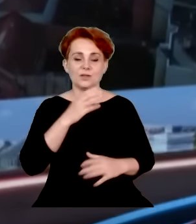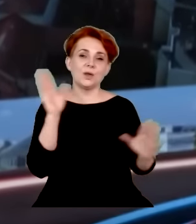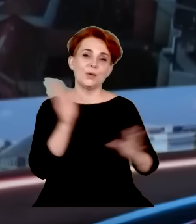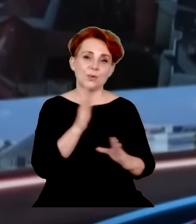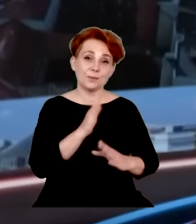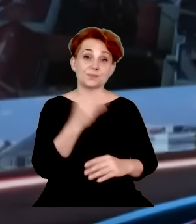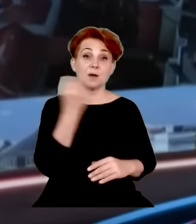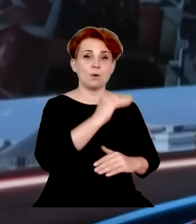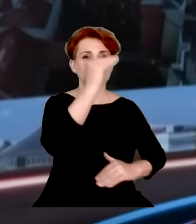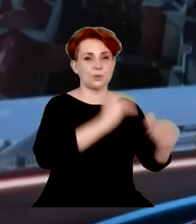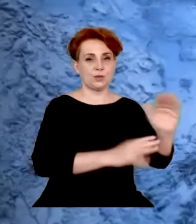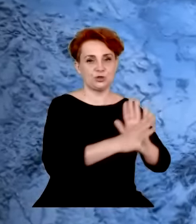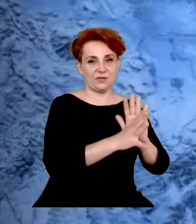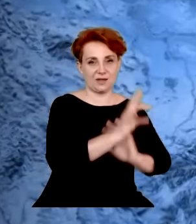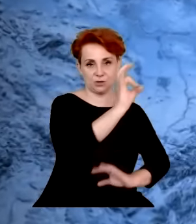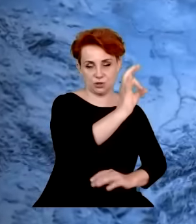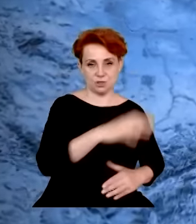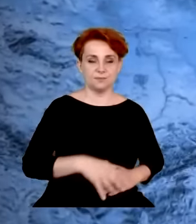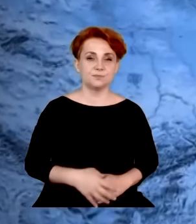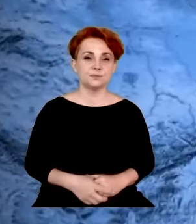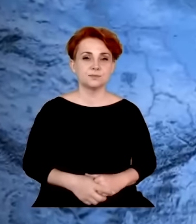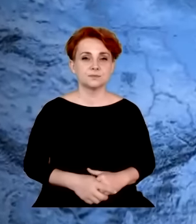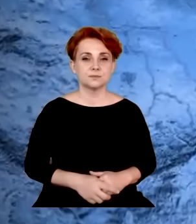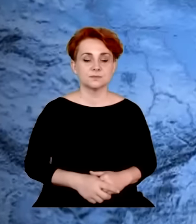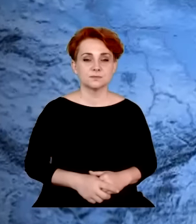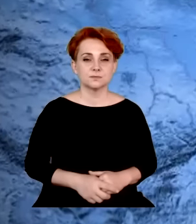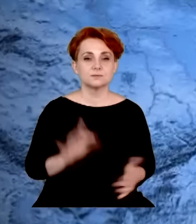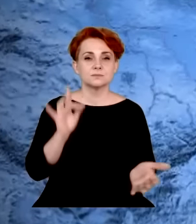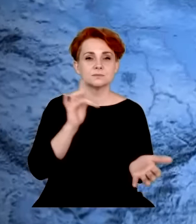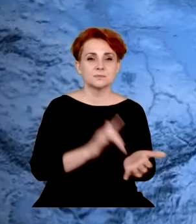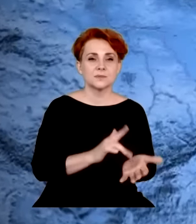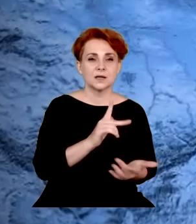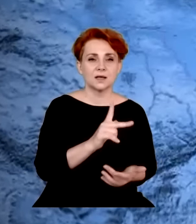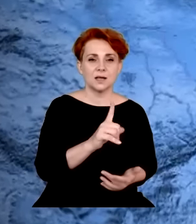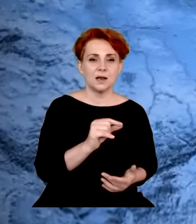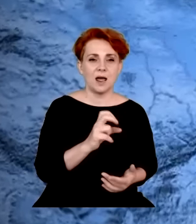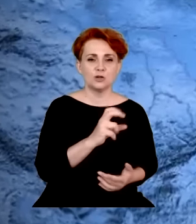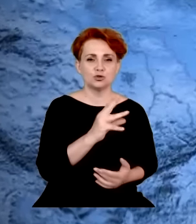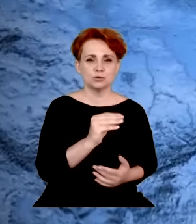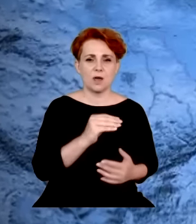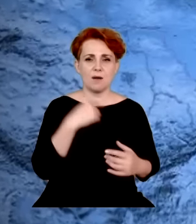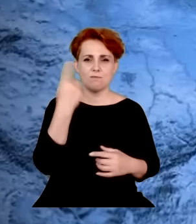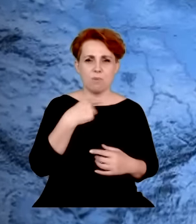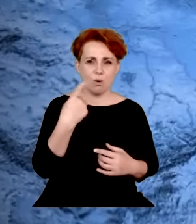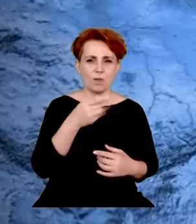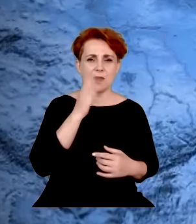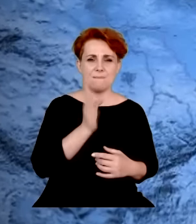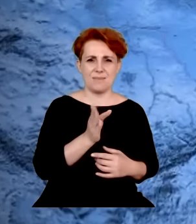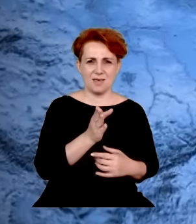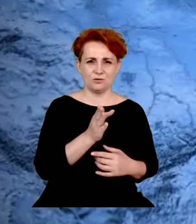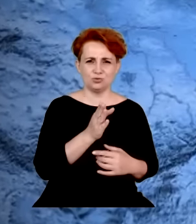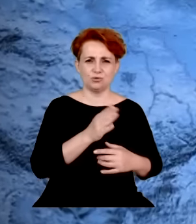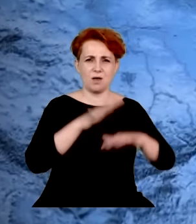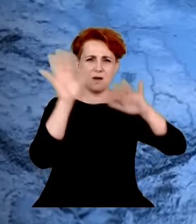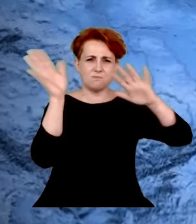do 19 stopni. W Kleszczela pogoda będzie niezwykle dynamiczna. Już od rana zagrzmi i obficie popada deszcz. I